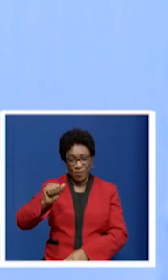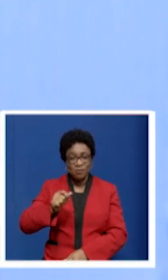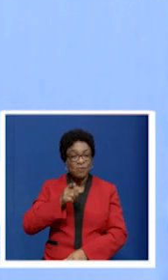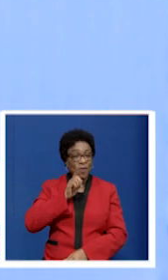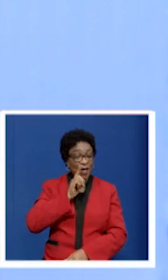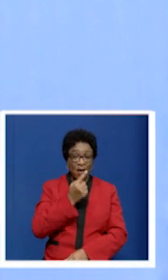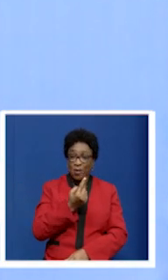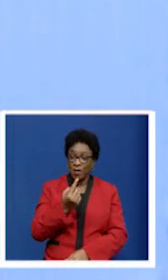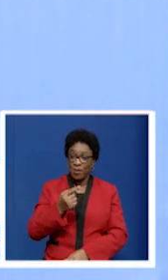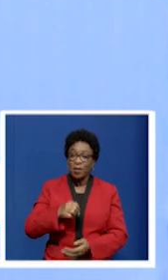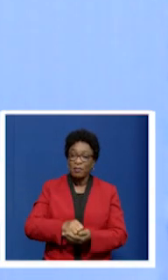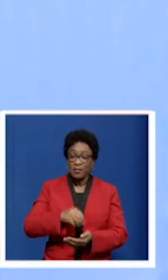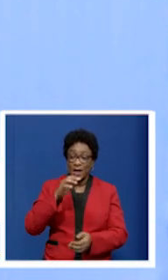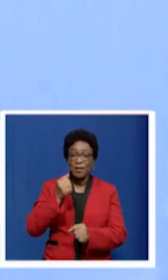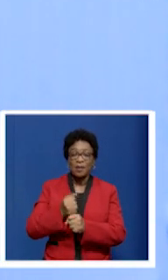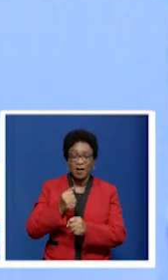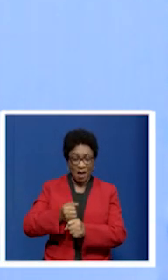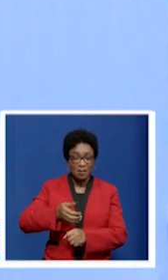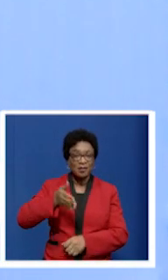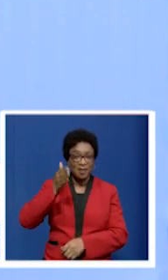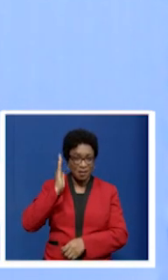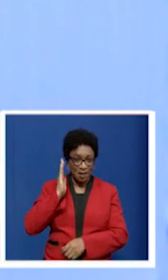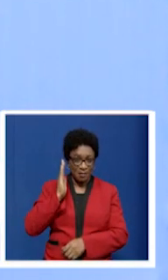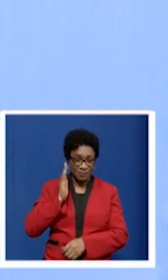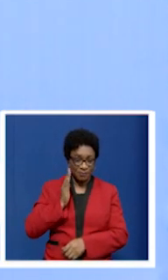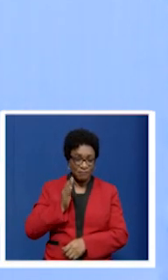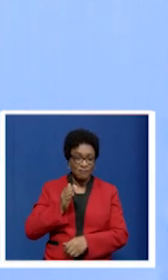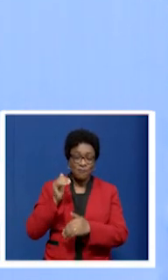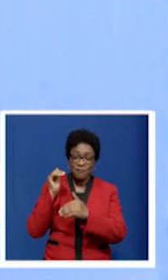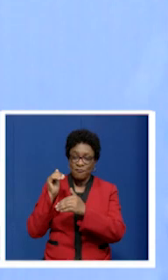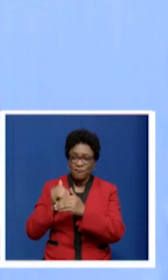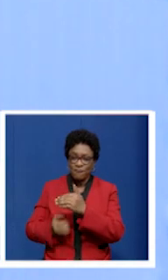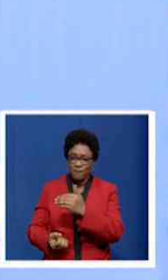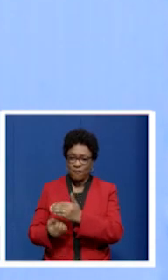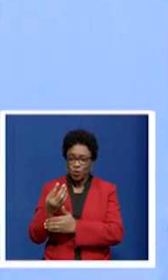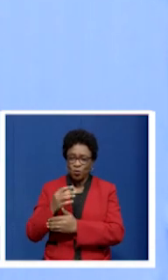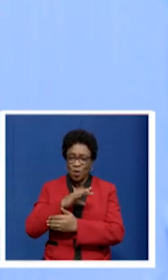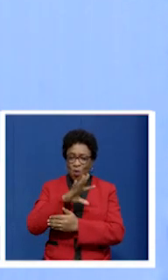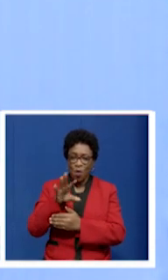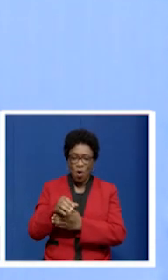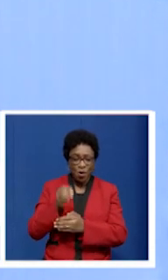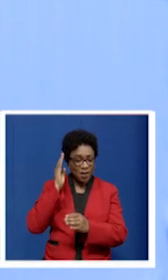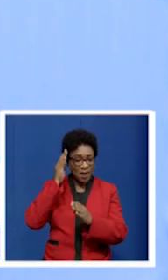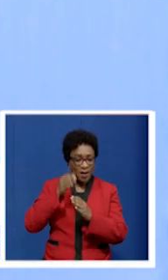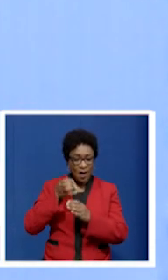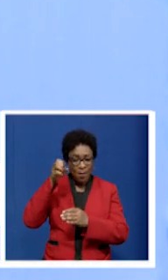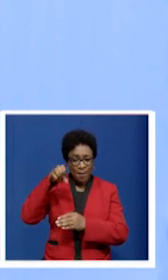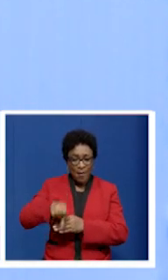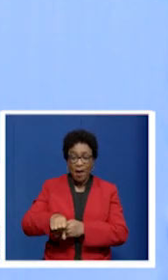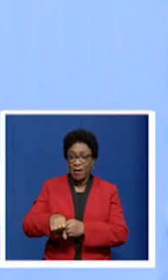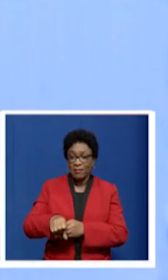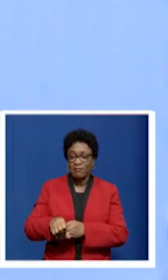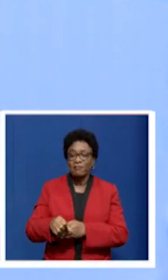mmoja adamini kazi kubwa inayofanywa na serikali yetu kwa kuwafichua wale wote wenye Nia ovu ya kuhujumu uwekezaji